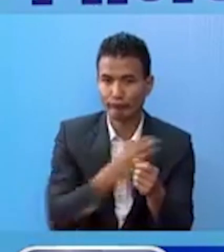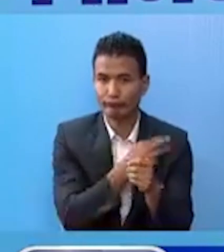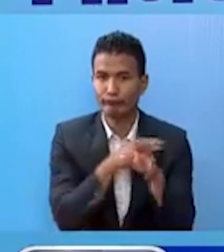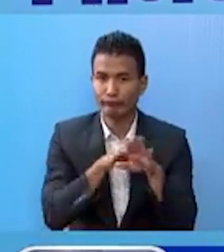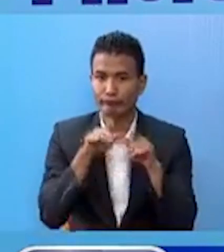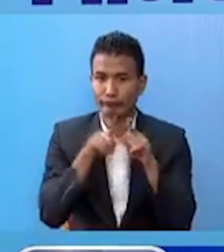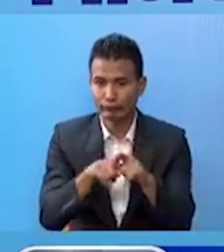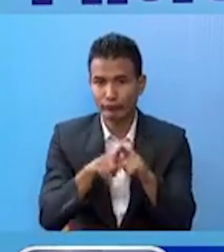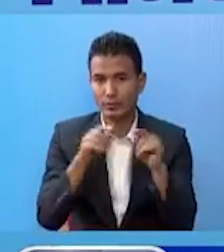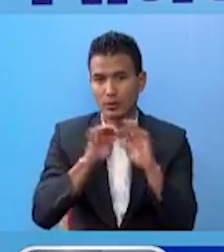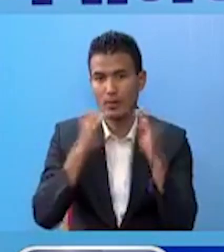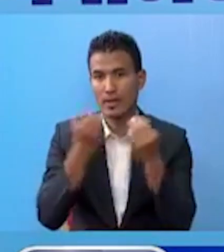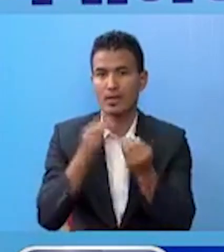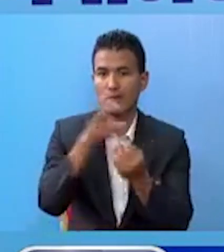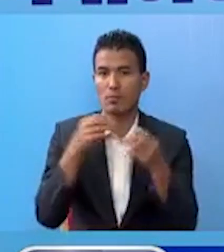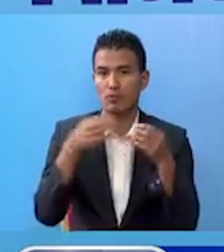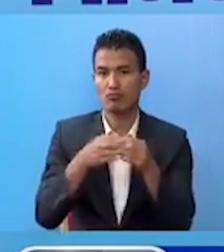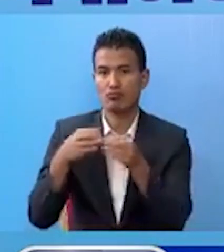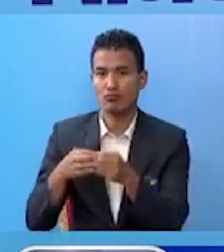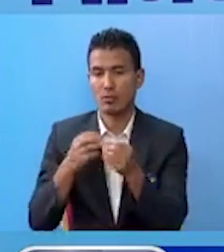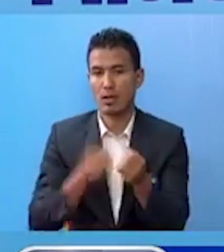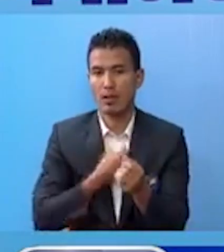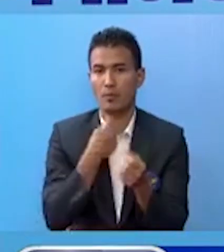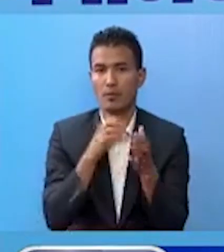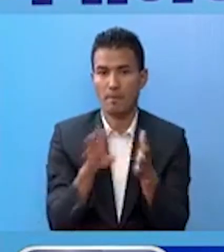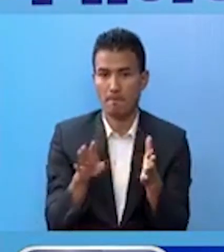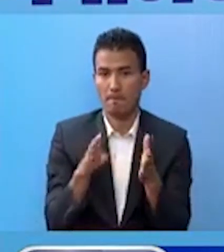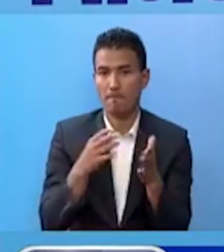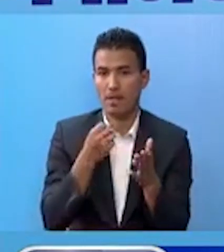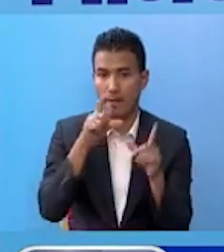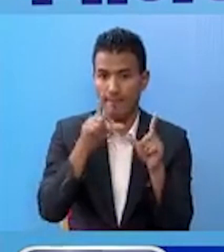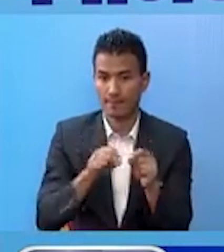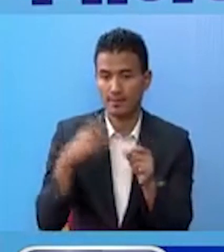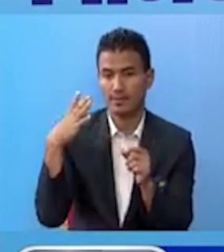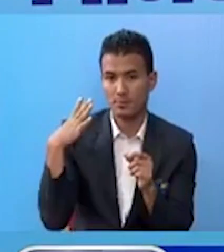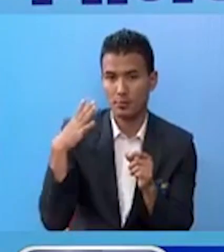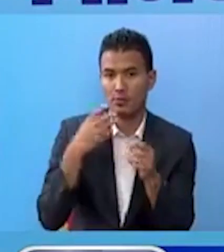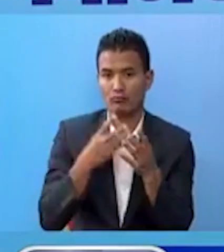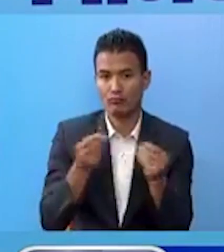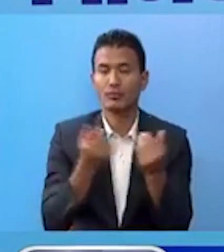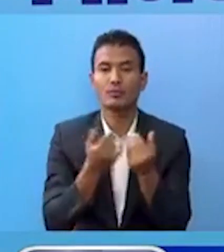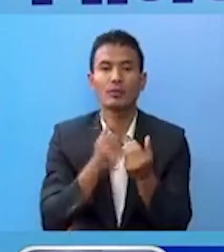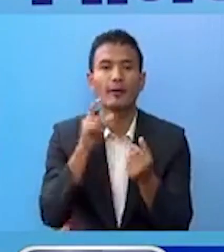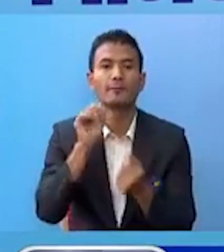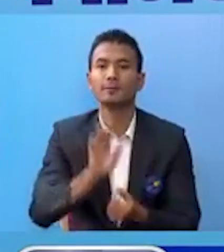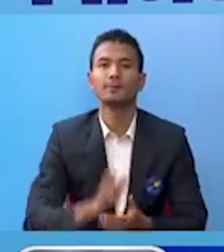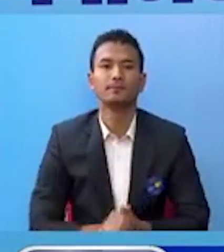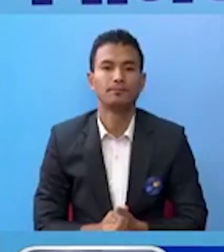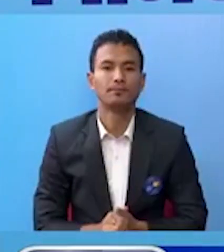सहित समाजका सबै समूहको आफ्नो तर्फबाट आवश्यक जिम्मेवारी निभाउन जरुरी